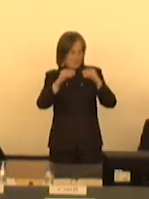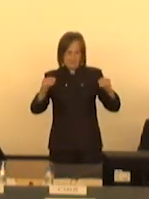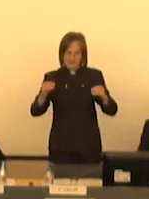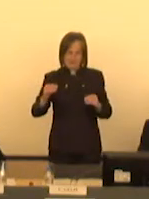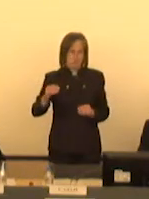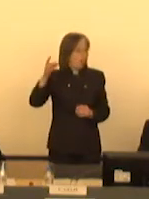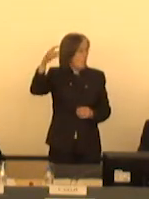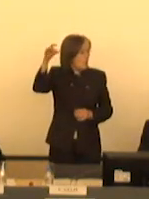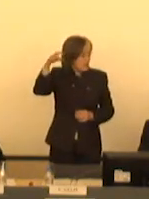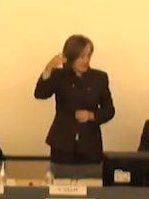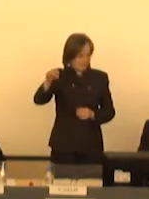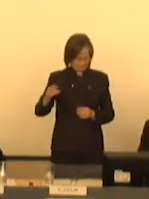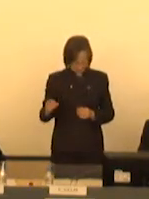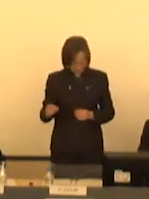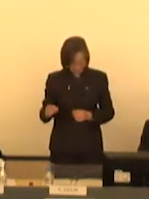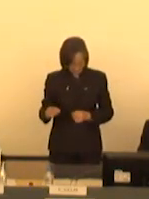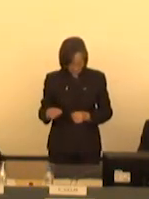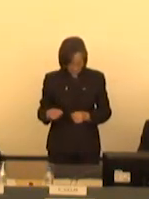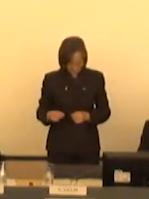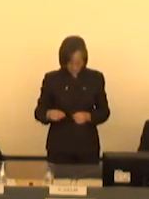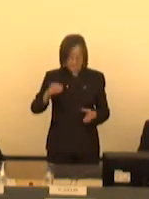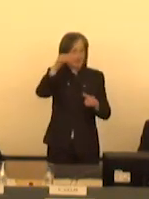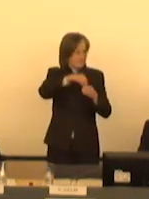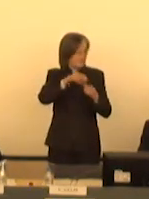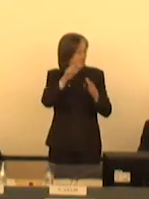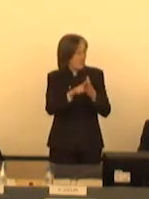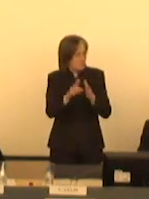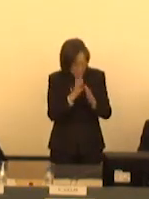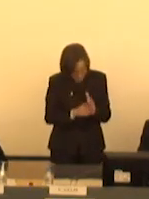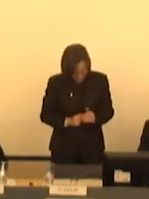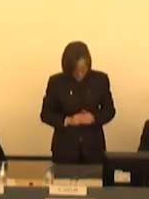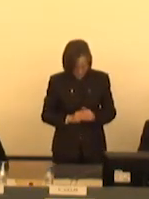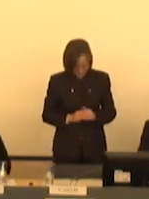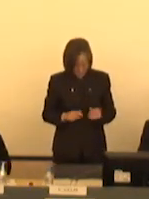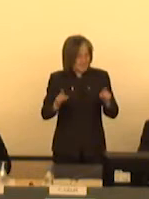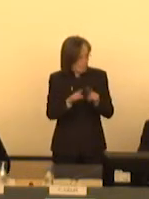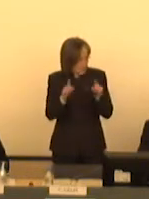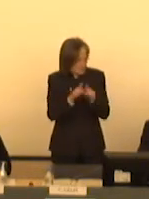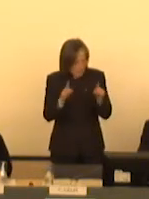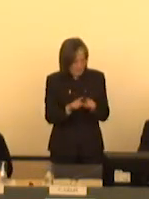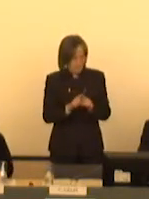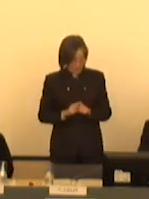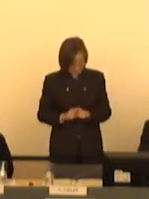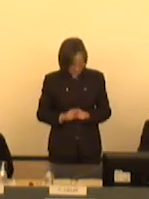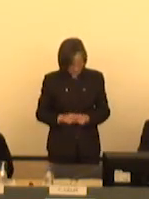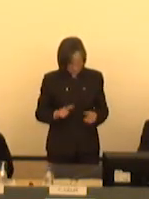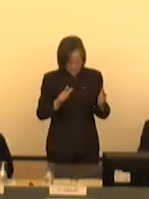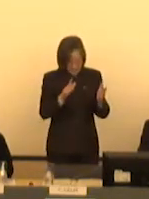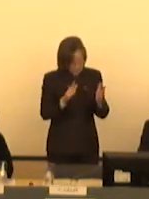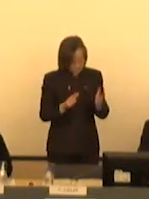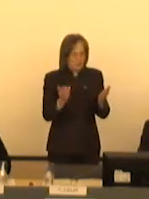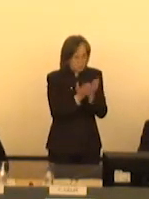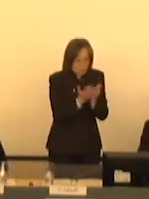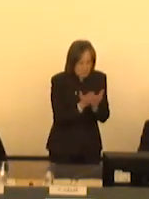Vosaltres ja sabeu que la Universitat Pompeu Fabra és l'única que té integrada la llengua de signes